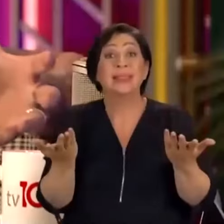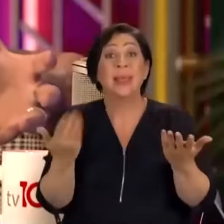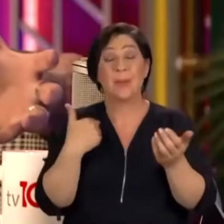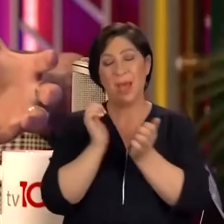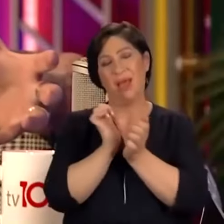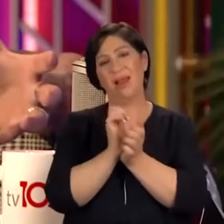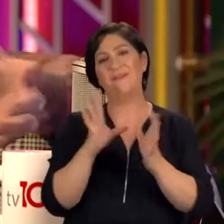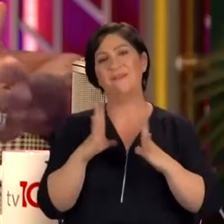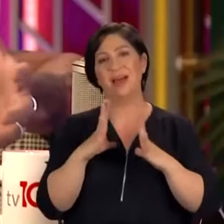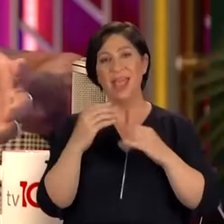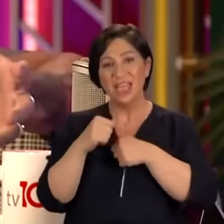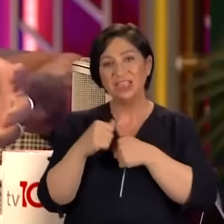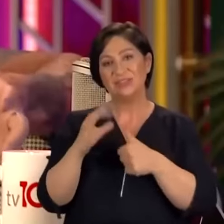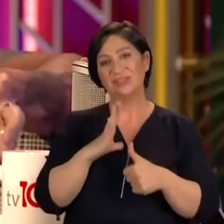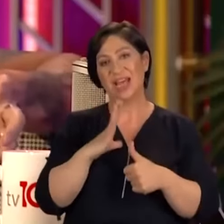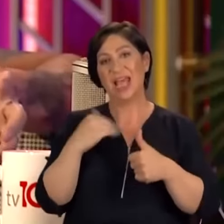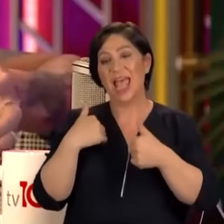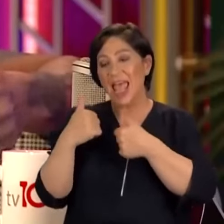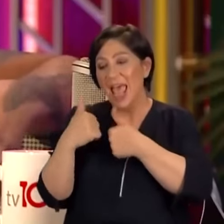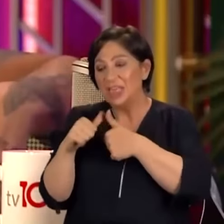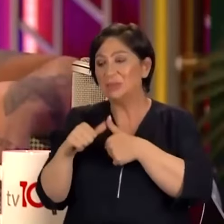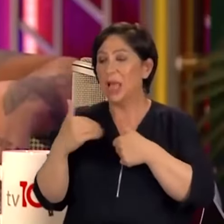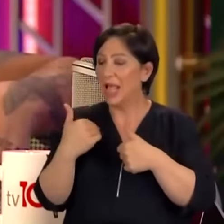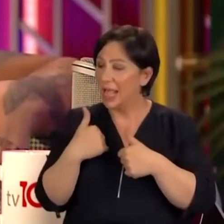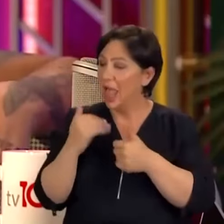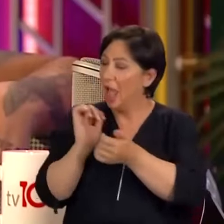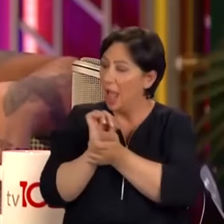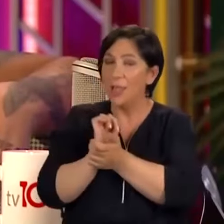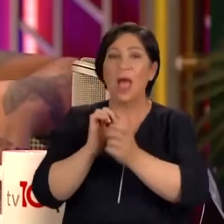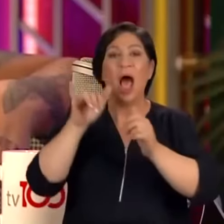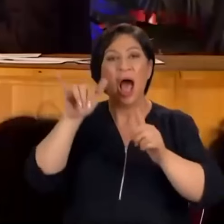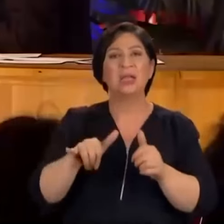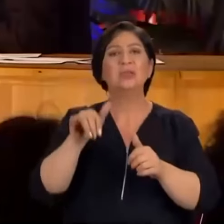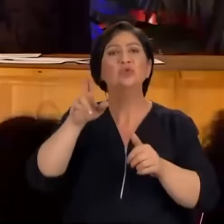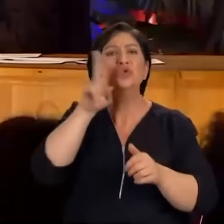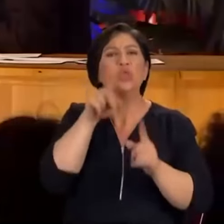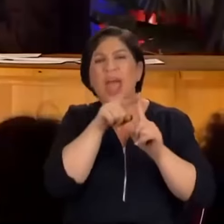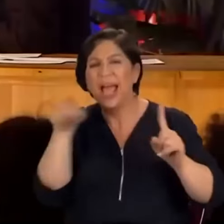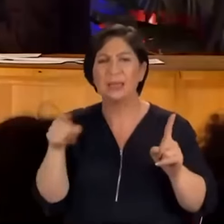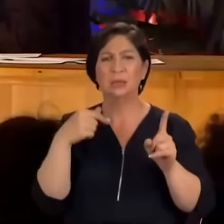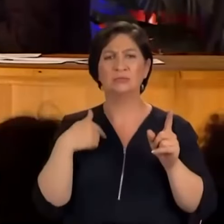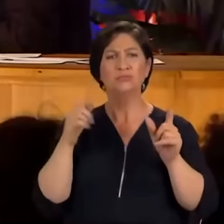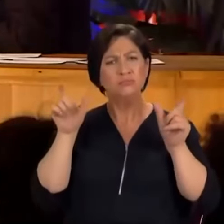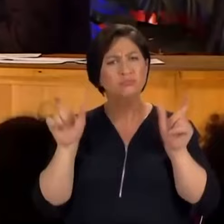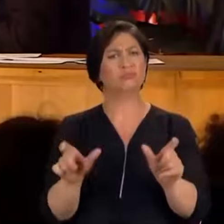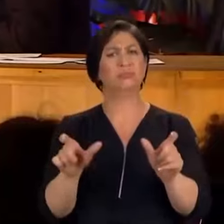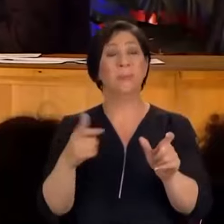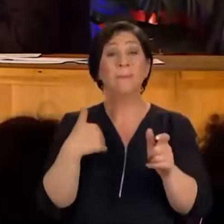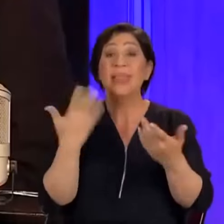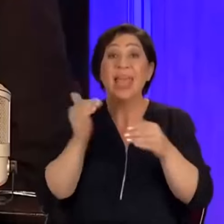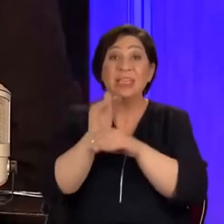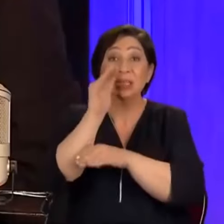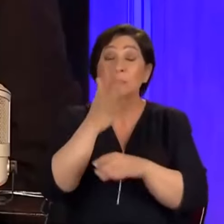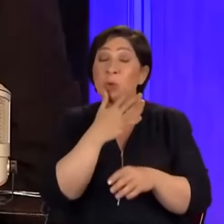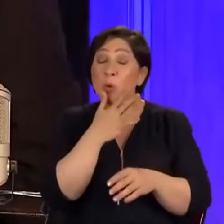bir ailem var yani ve Ben ailemin haklarını sonuna kadar savunacağım ve Eee ben ne yaşadığımı Biliyorum